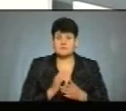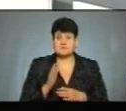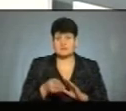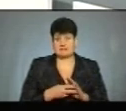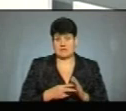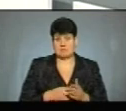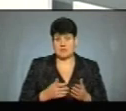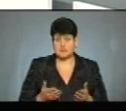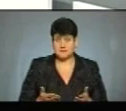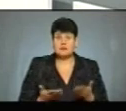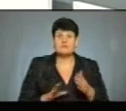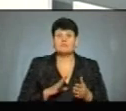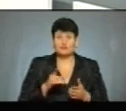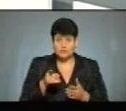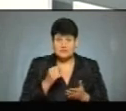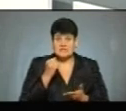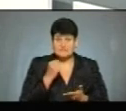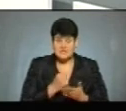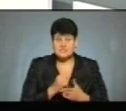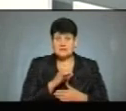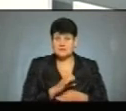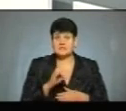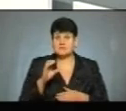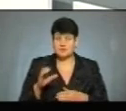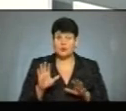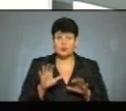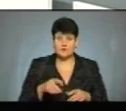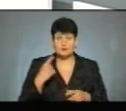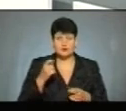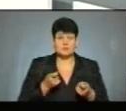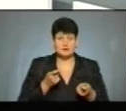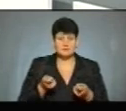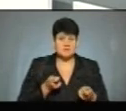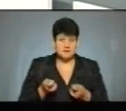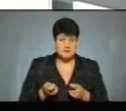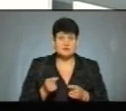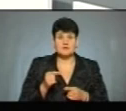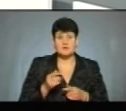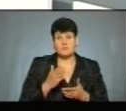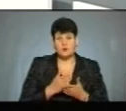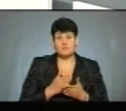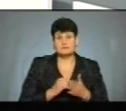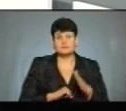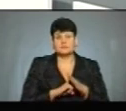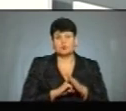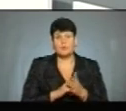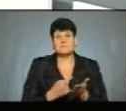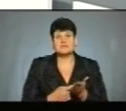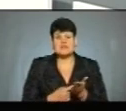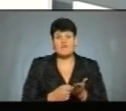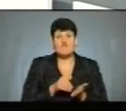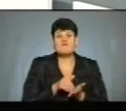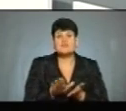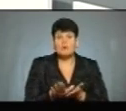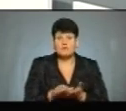план. Якби він був затверджений, Степан Степанович, як голова обласної адміністрації, в тих руках мав би законну підставу відмовити у створенні таких